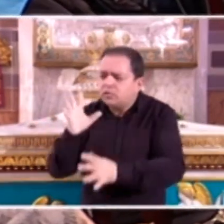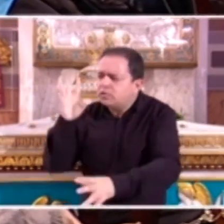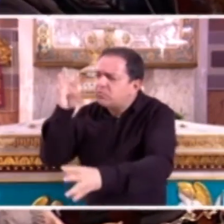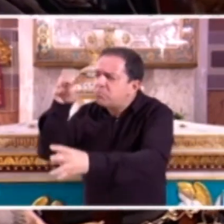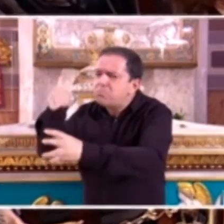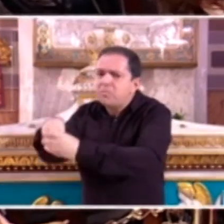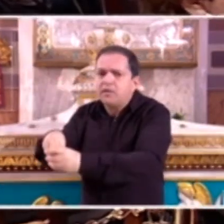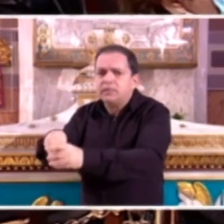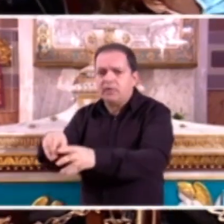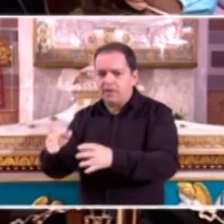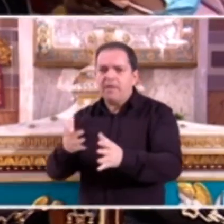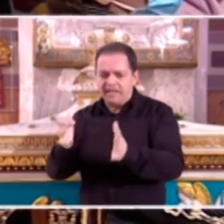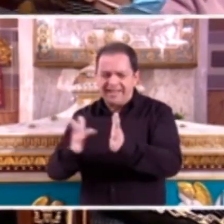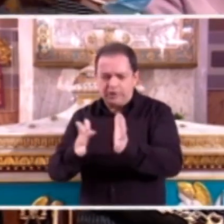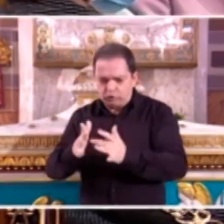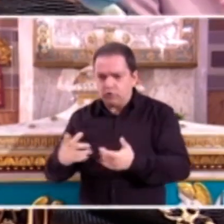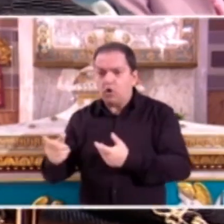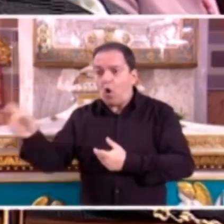Χριστού εστί.